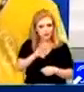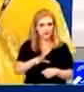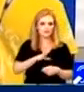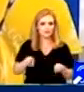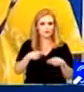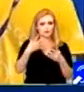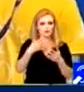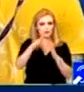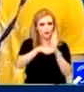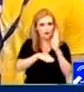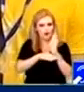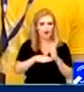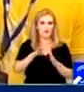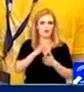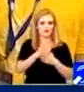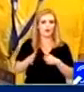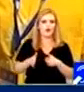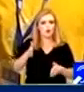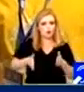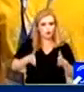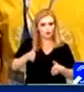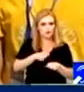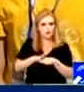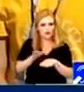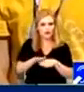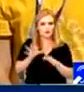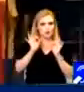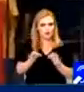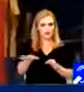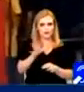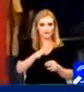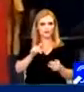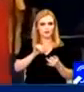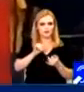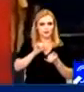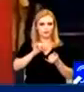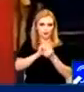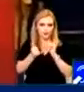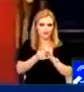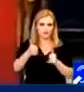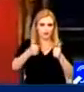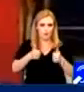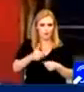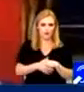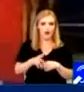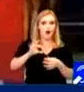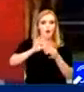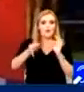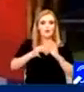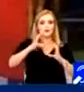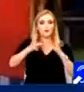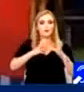crea și a programa un robot rapid, agil, care să îndeplinească cât mai corect misiunile concursului. Olimpiada Mondială de Robotică